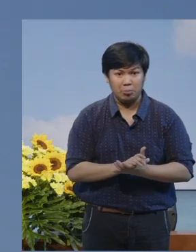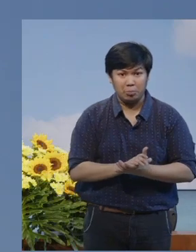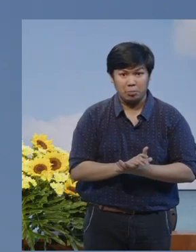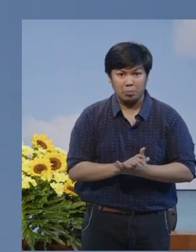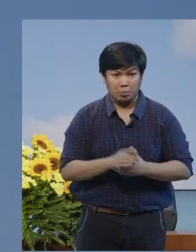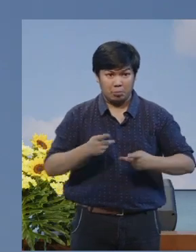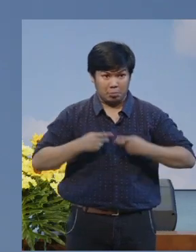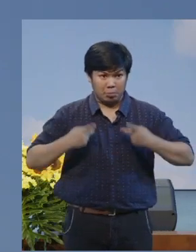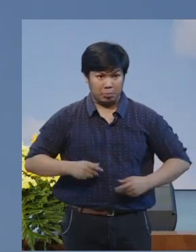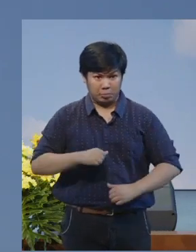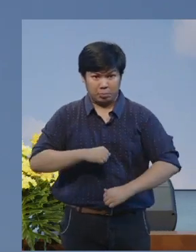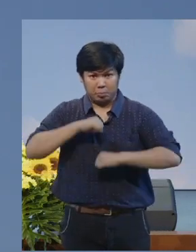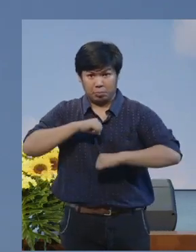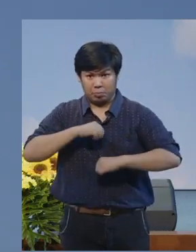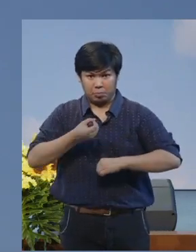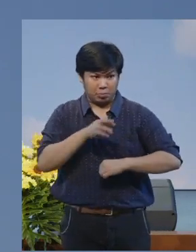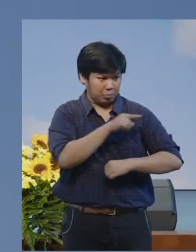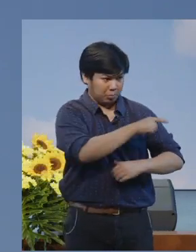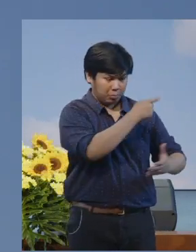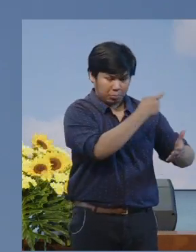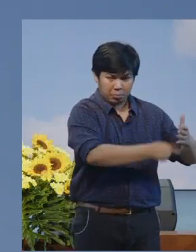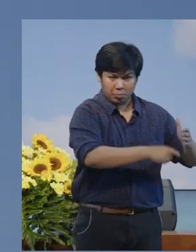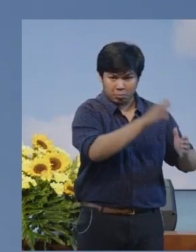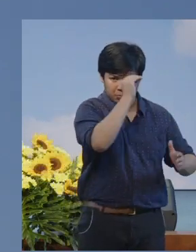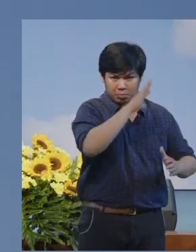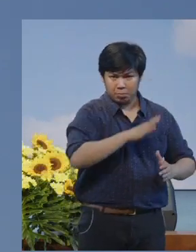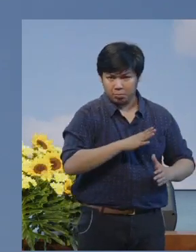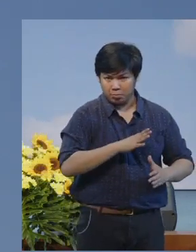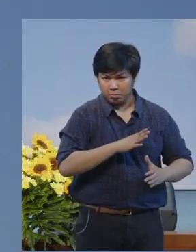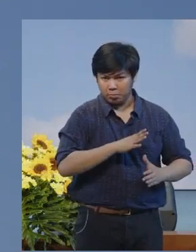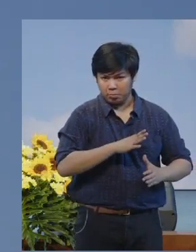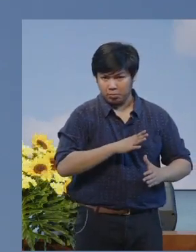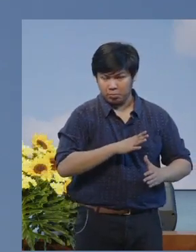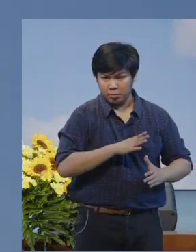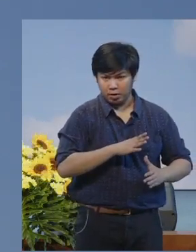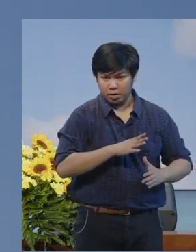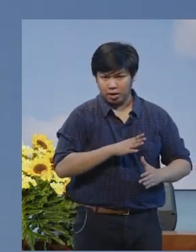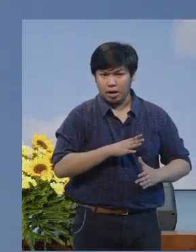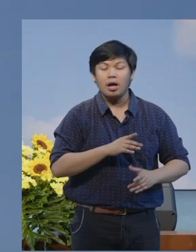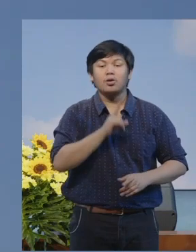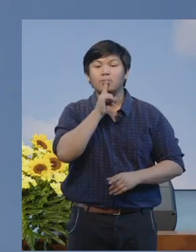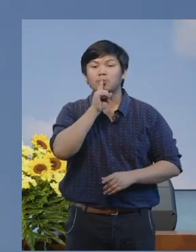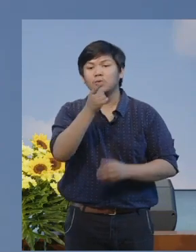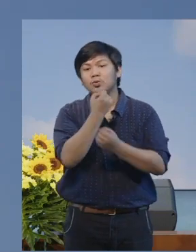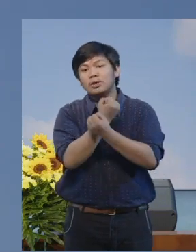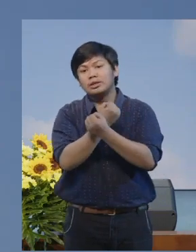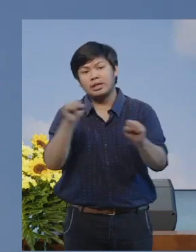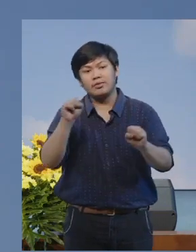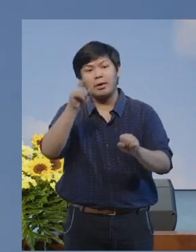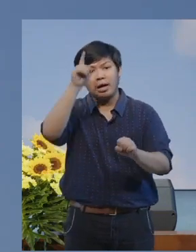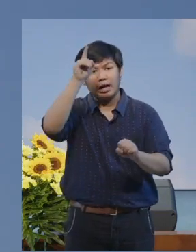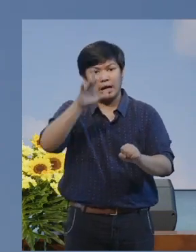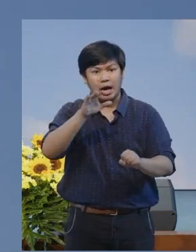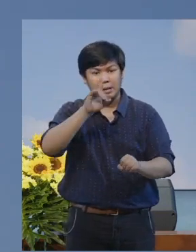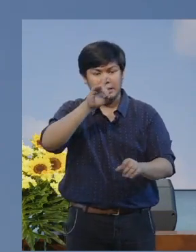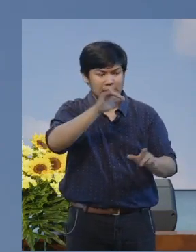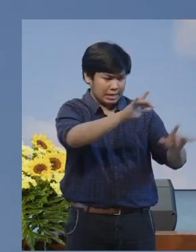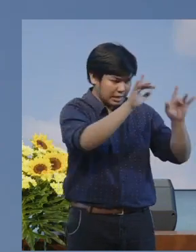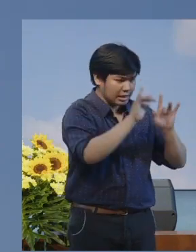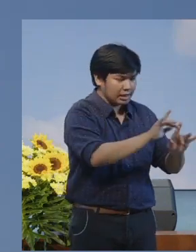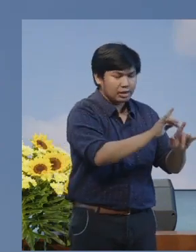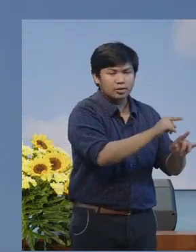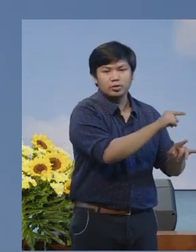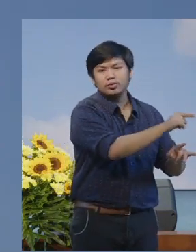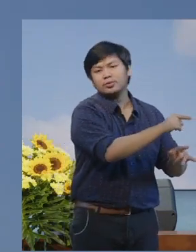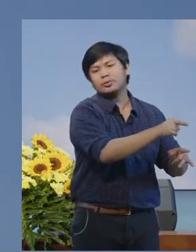Ang sabi ni Jesus, dun sa dalawang lalaking yon, ang umuwi na ligtas ay yung humingi